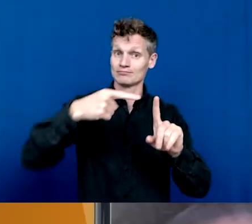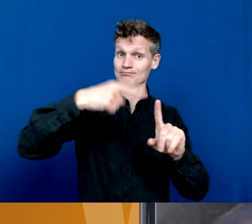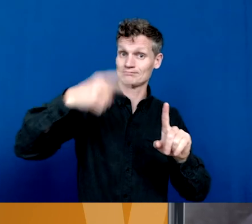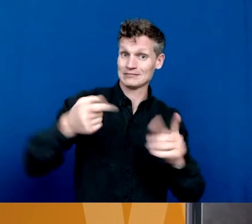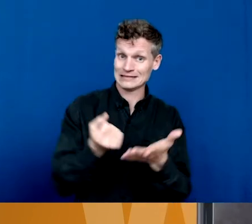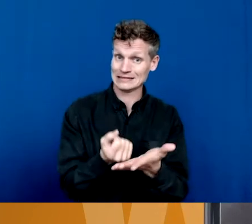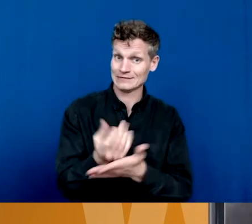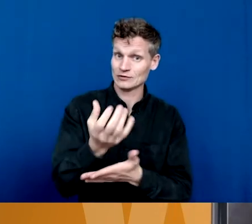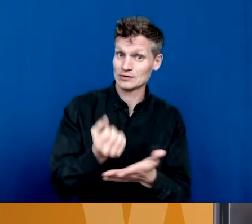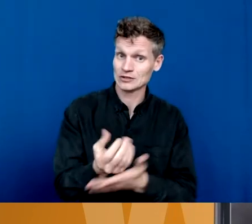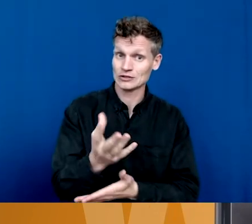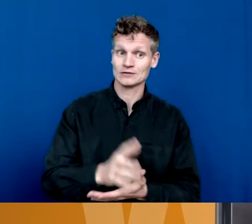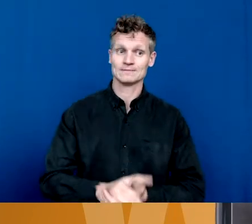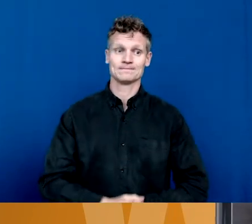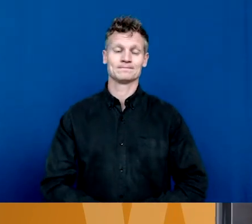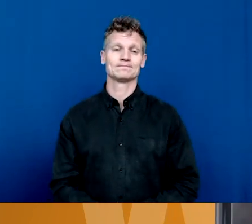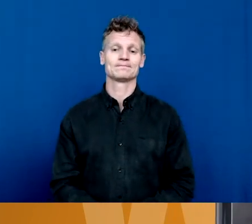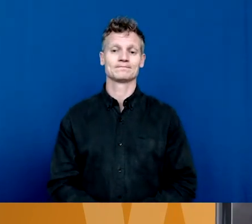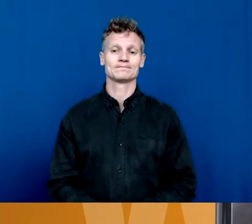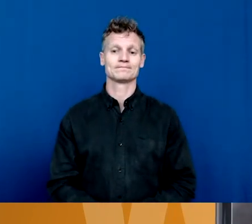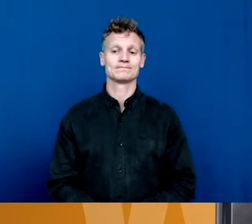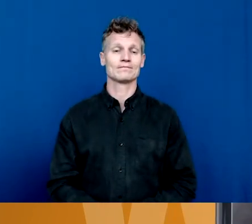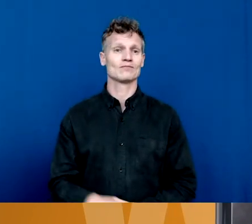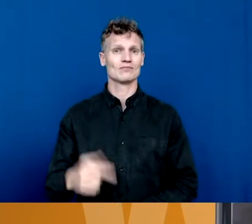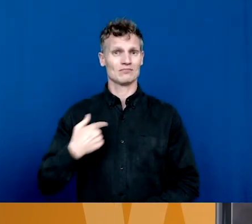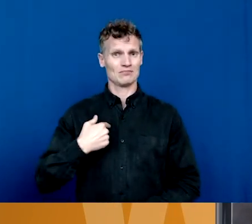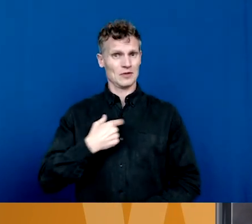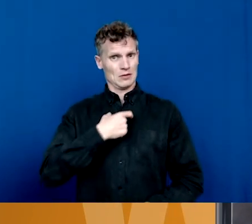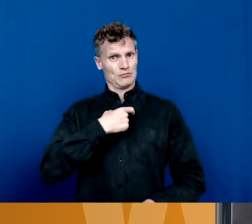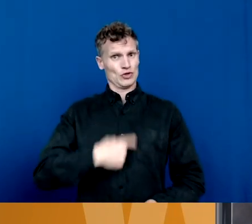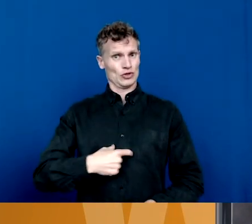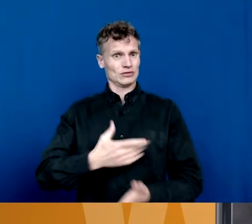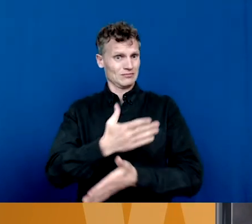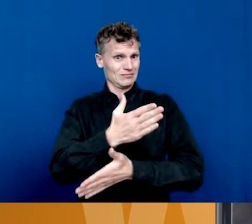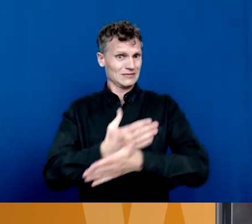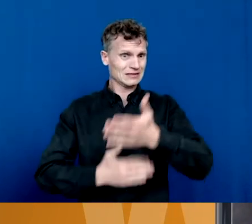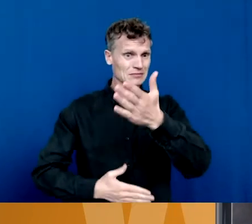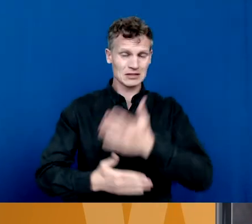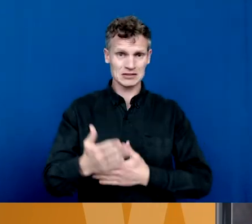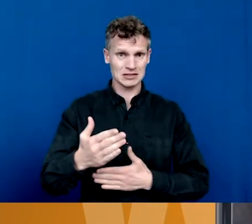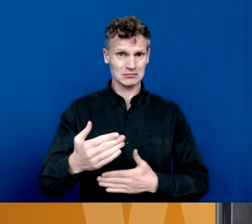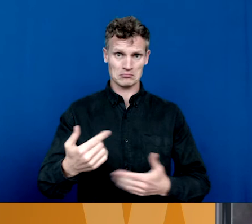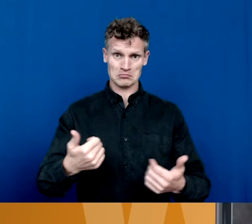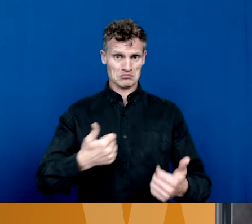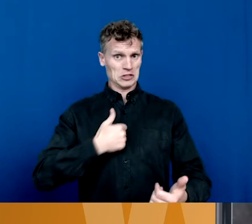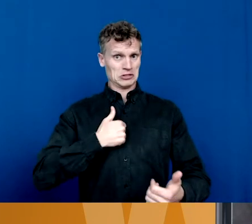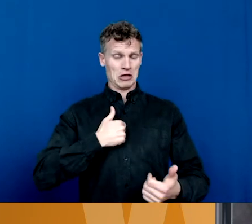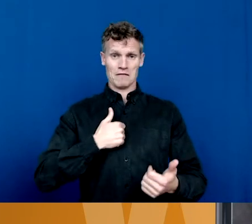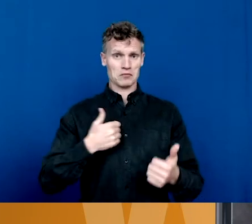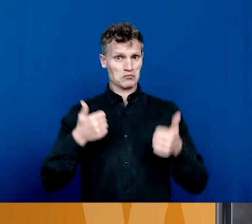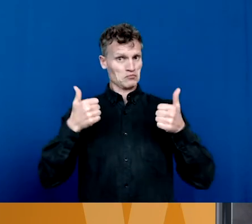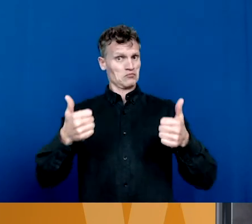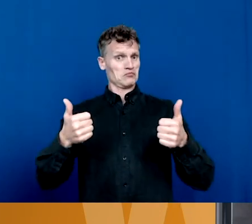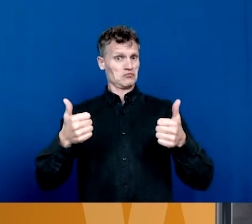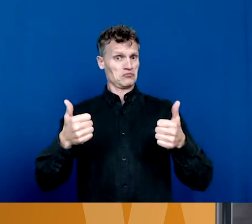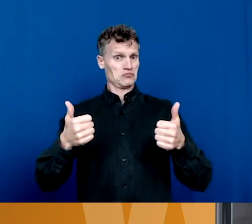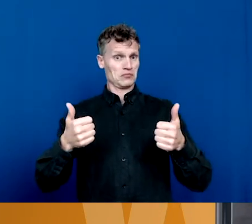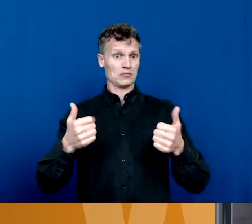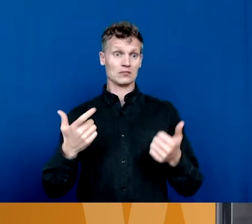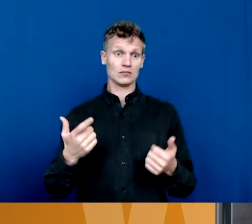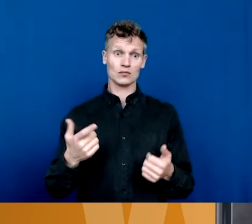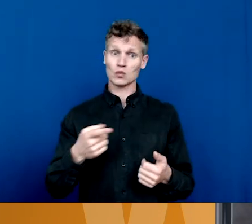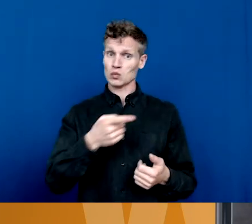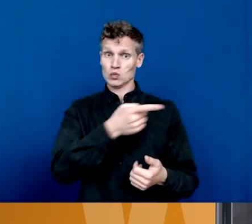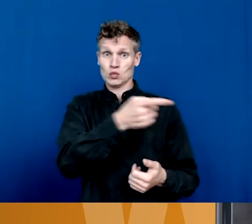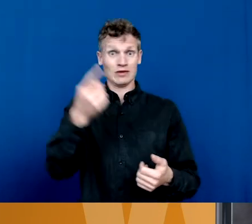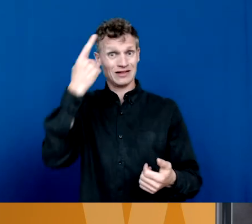As a person with disability, En tant que personne handicapée, je m'accepte complètement et vous ne pouvez pas attendre de moi que